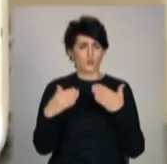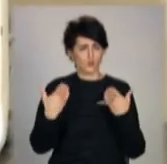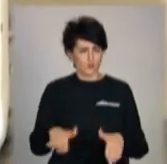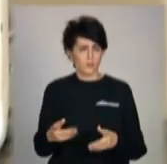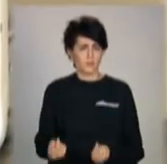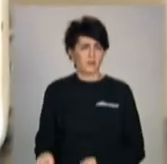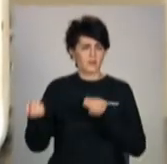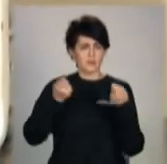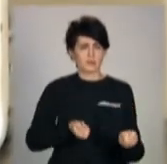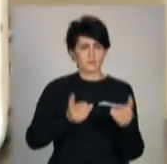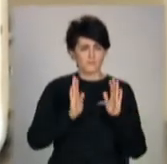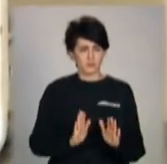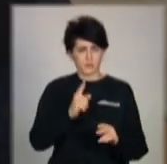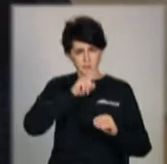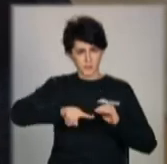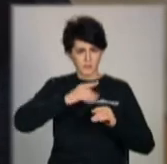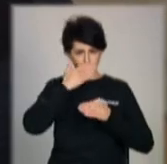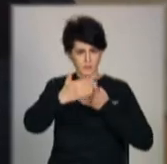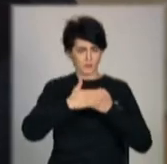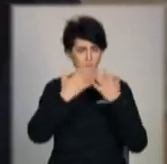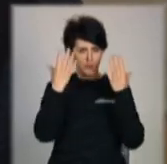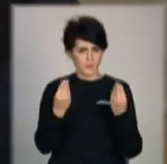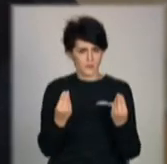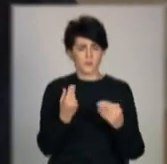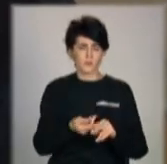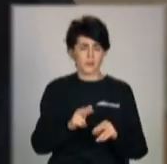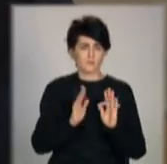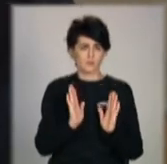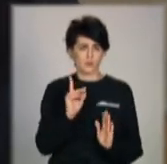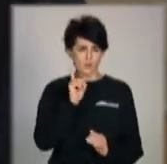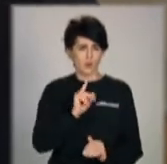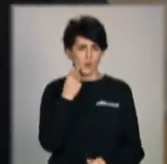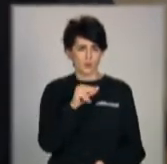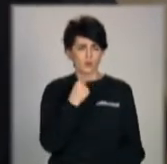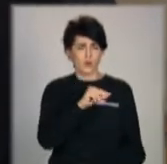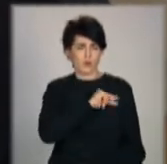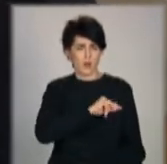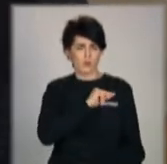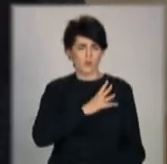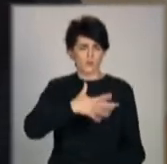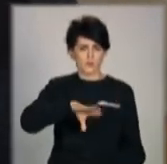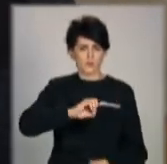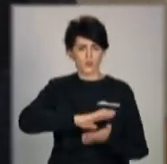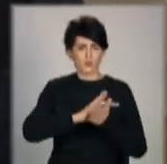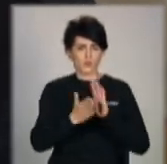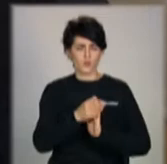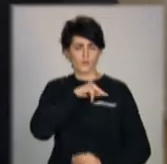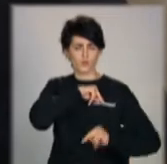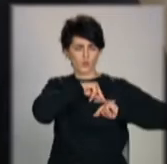в найближчі дні це все буде зроблено, що безумовно покращить роботу, умови